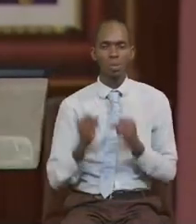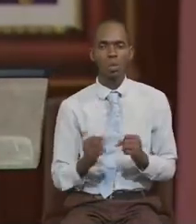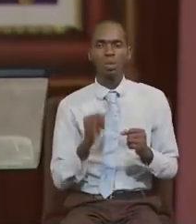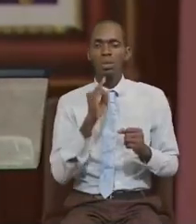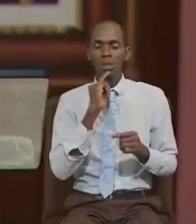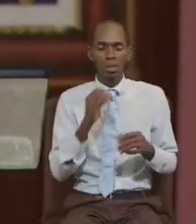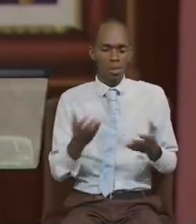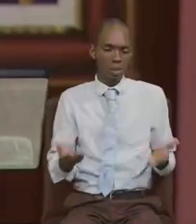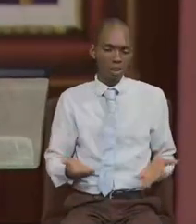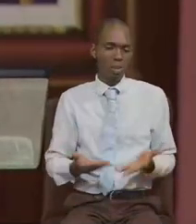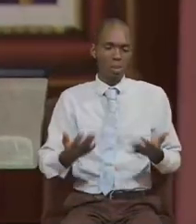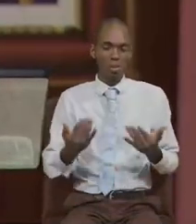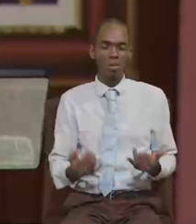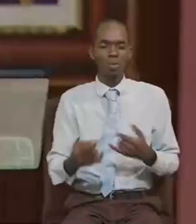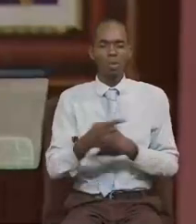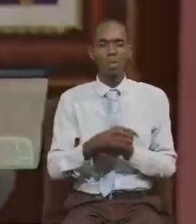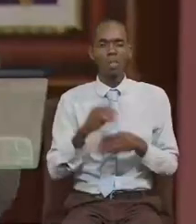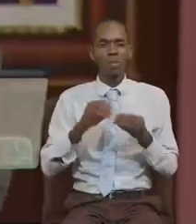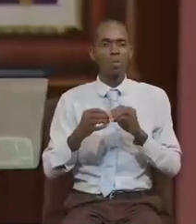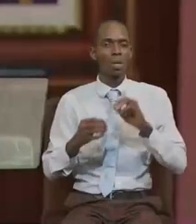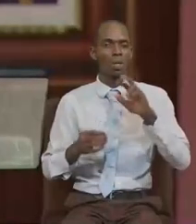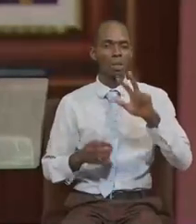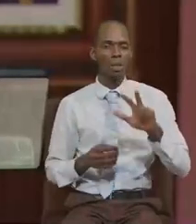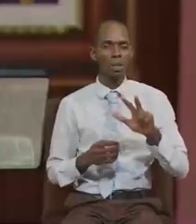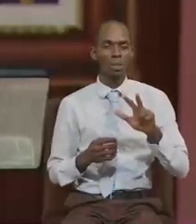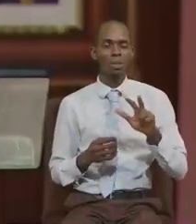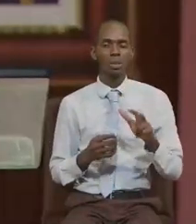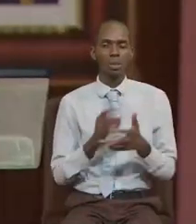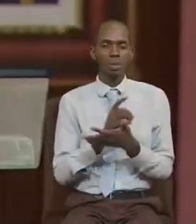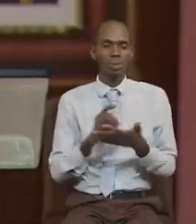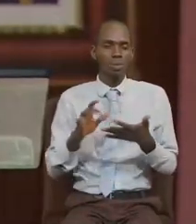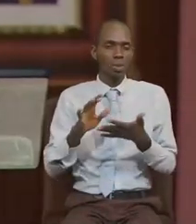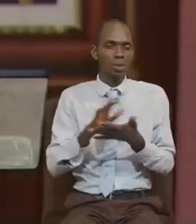soir. Troisième point maintenant, la puissance